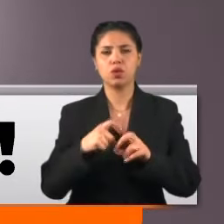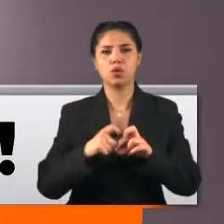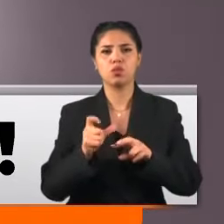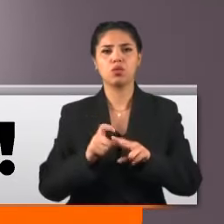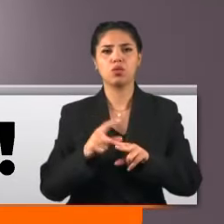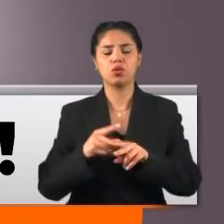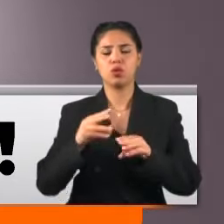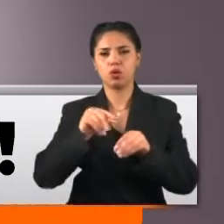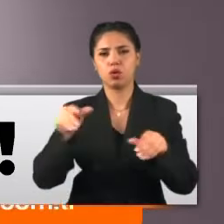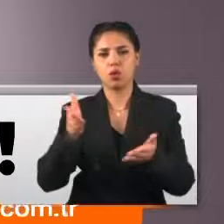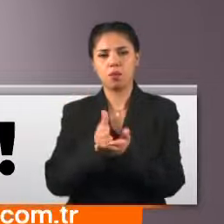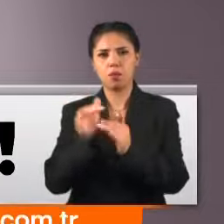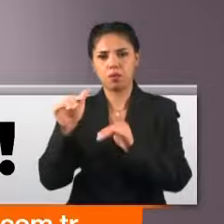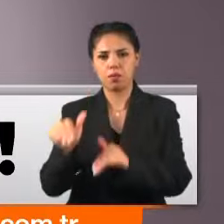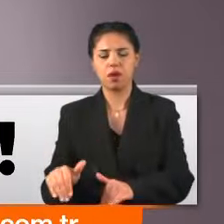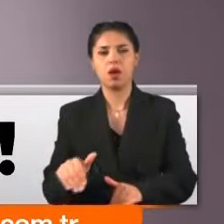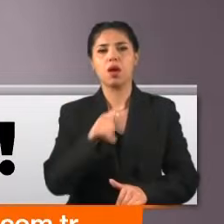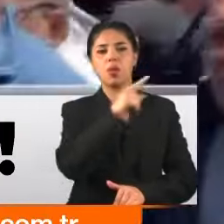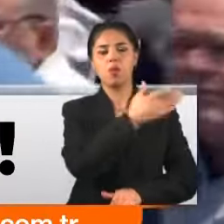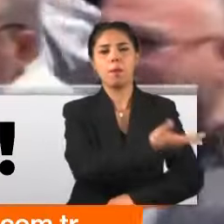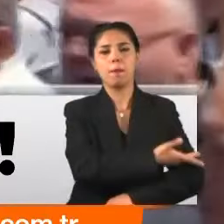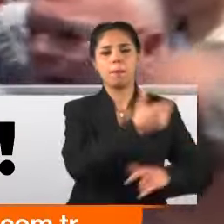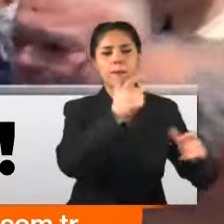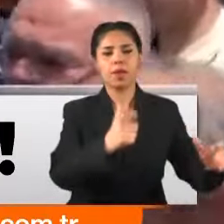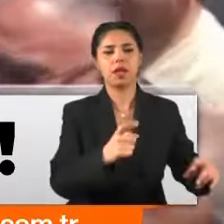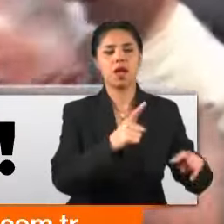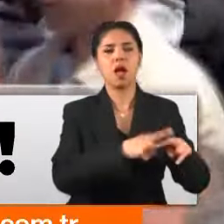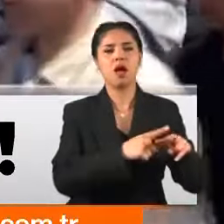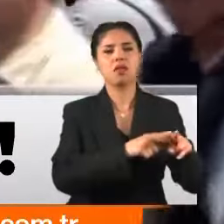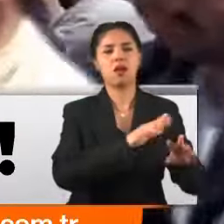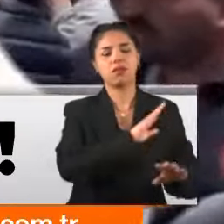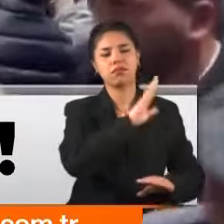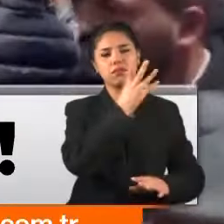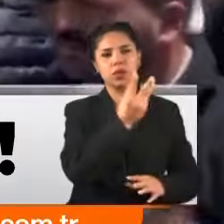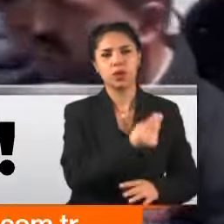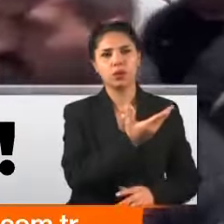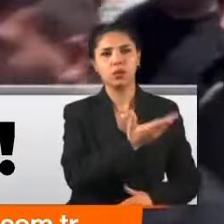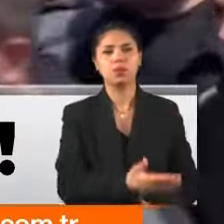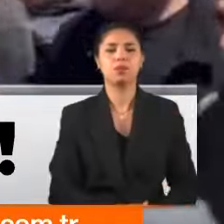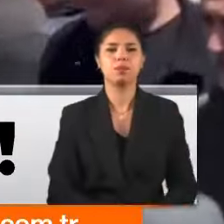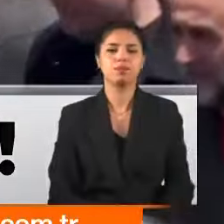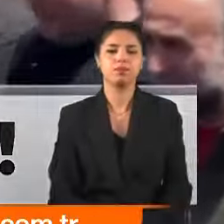verildi. Sözlüsünün cenazesi ise memleketi Ardahan'a gönderildi.